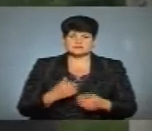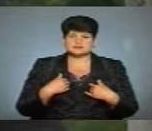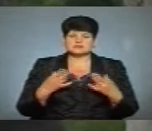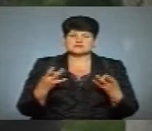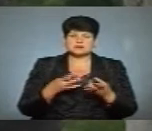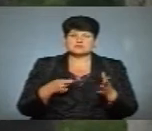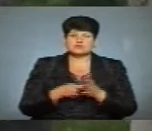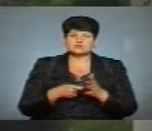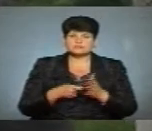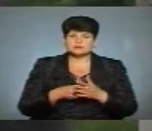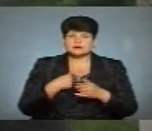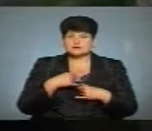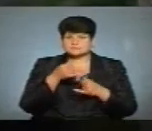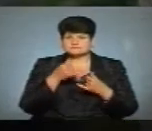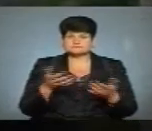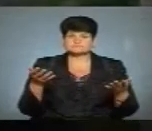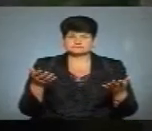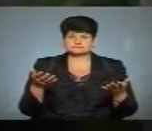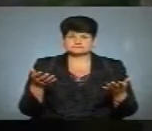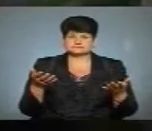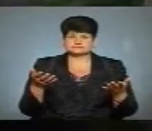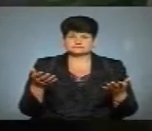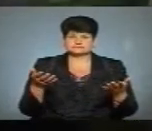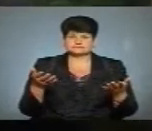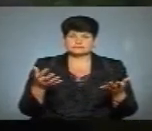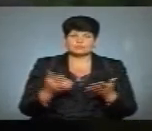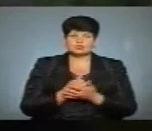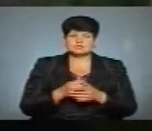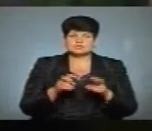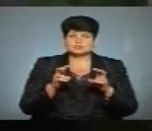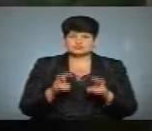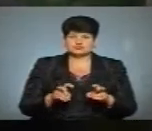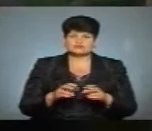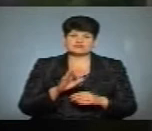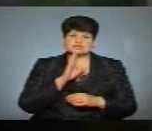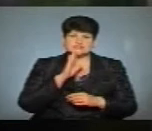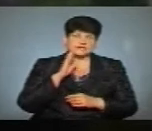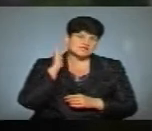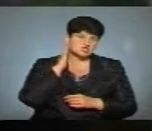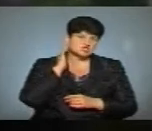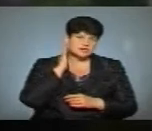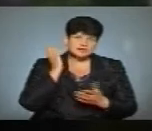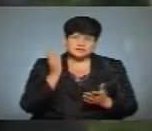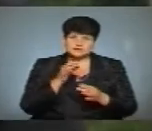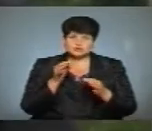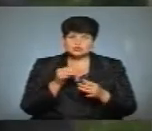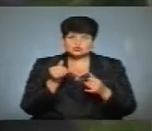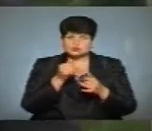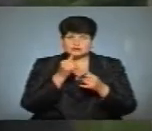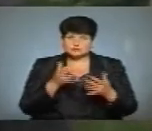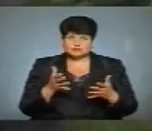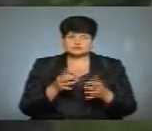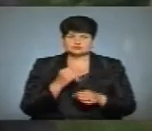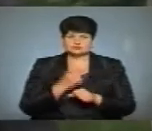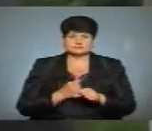а я не годив. Получається, що сижу жінки зараз на шиї і нічого не годим, і нічого не